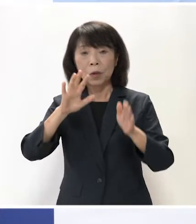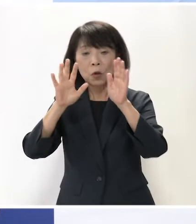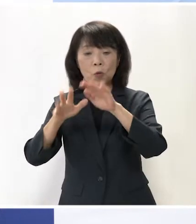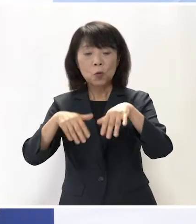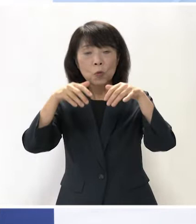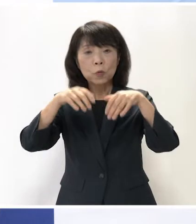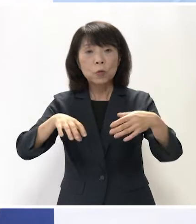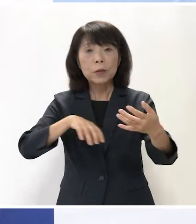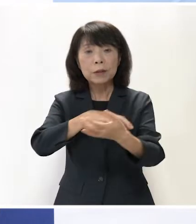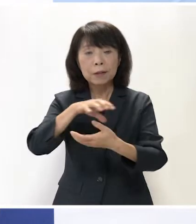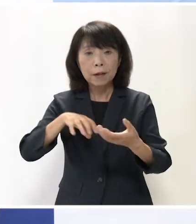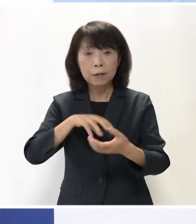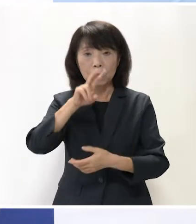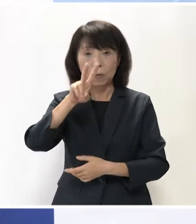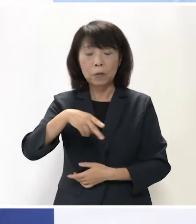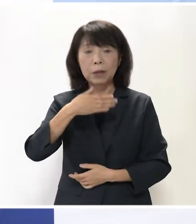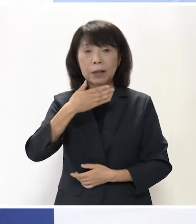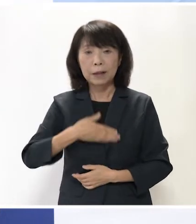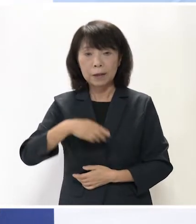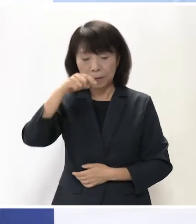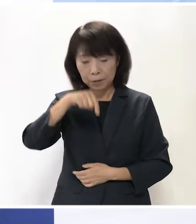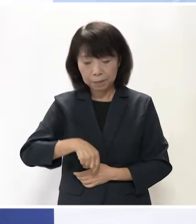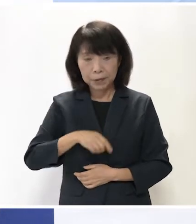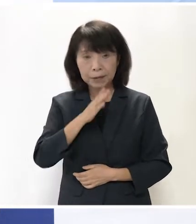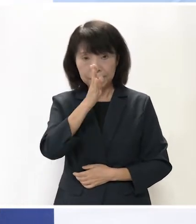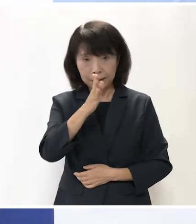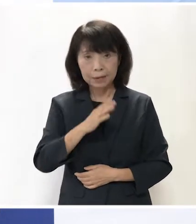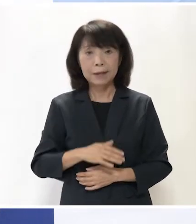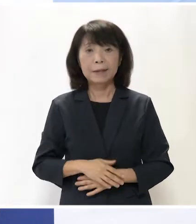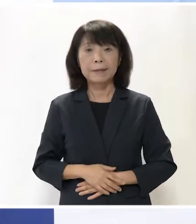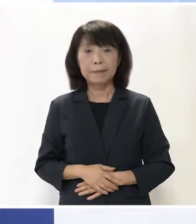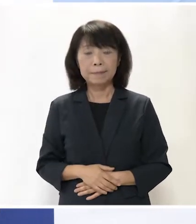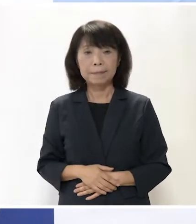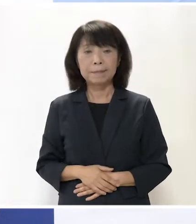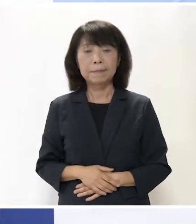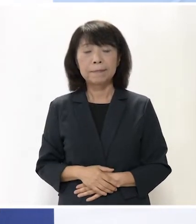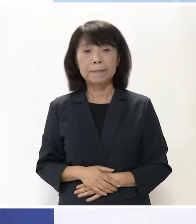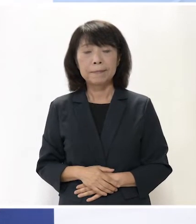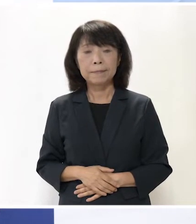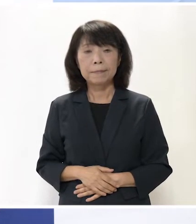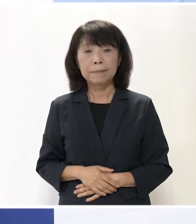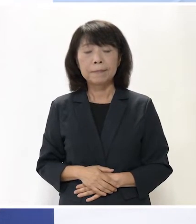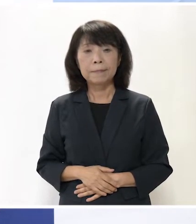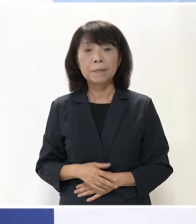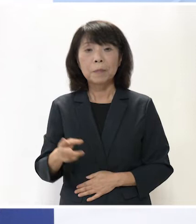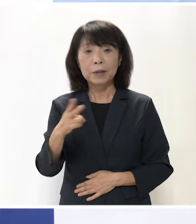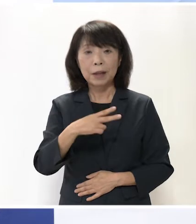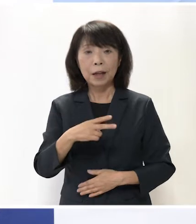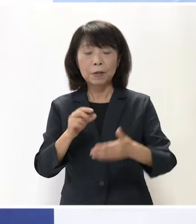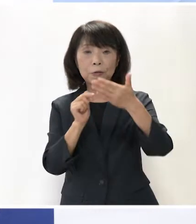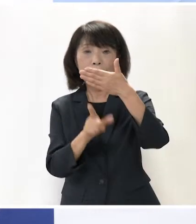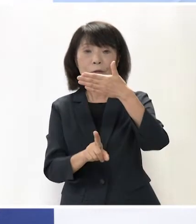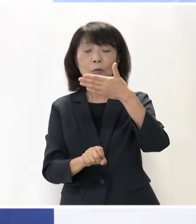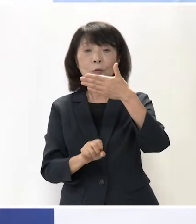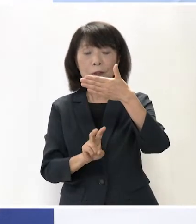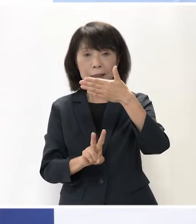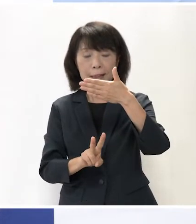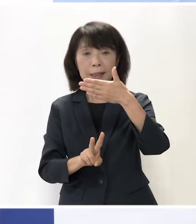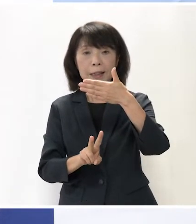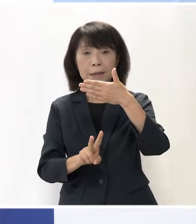害についての理解を深めていただきたいと思います。また9月12日